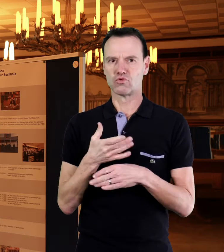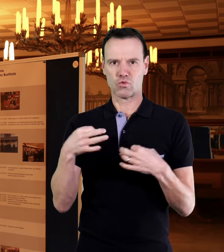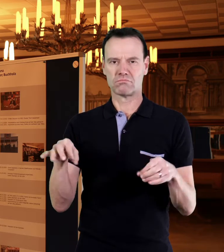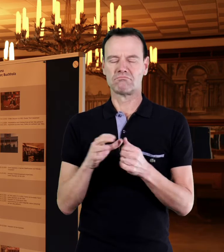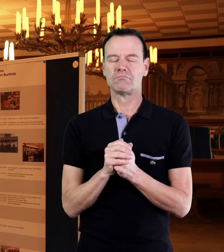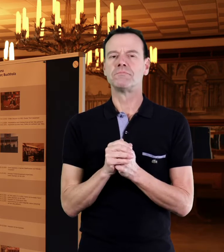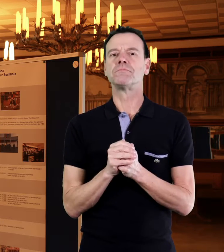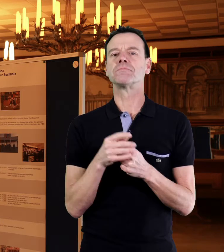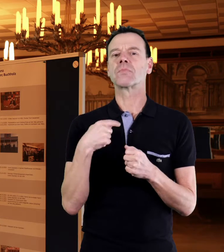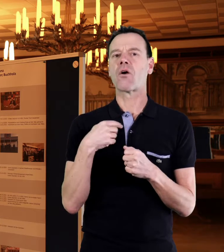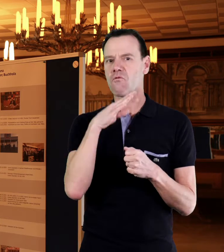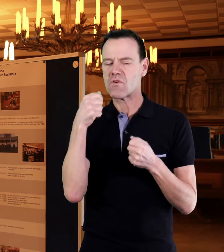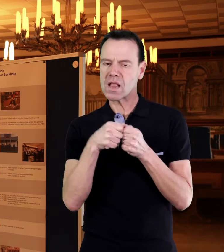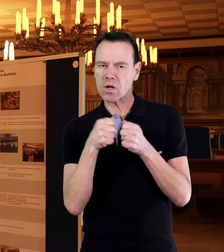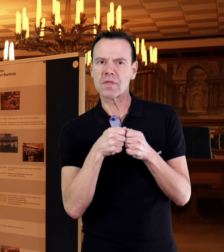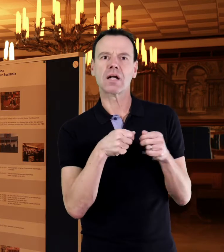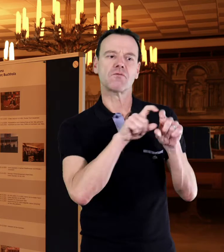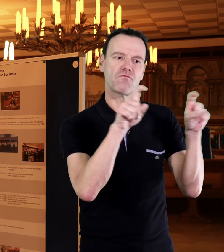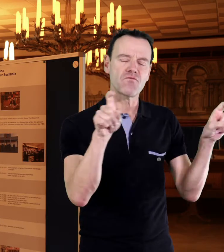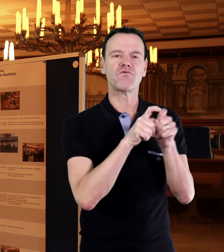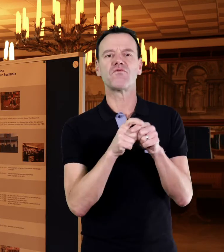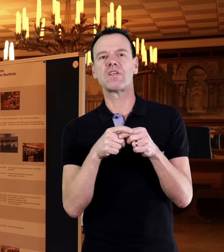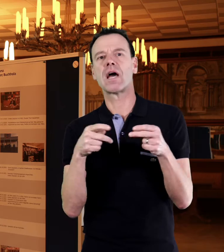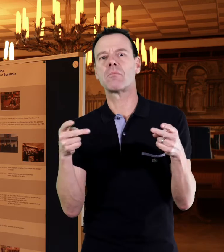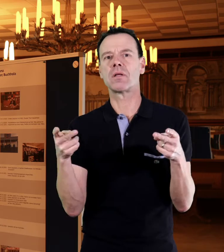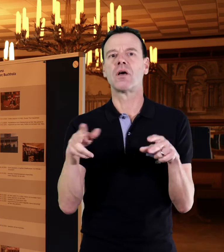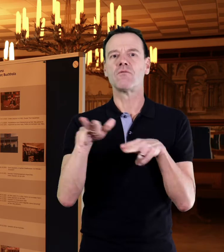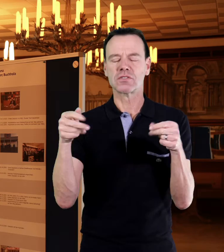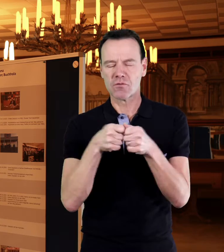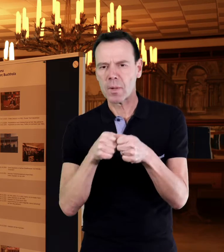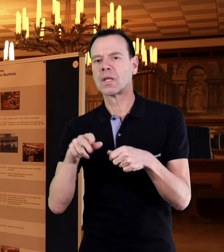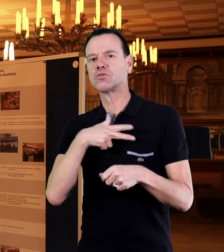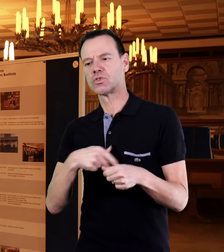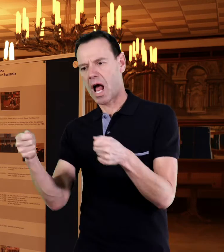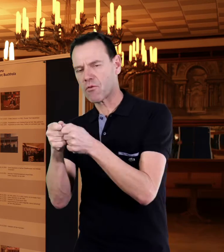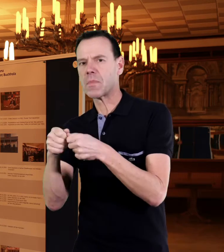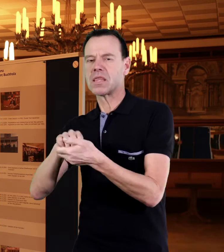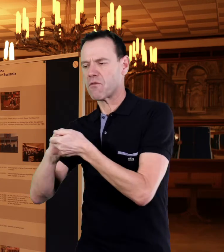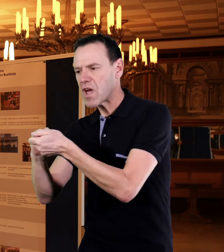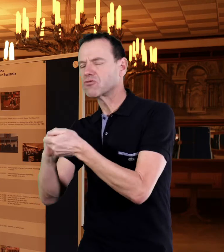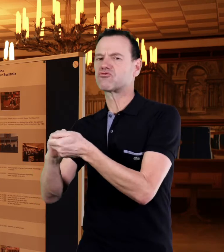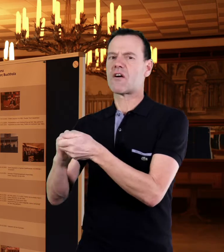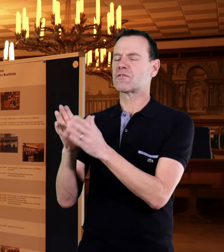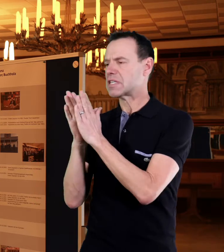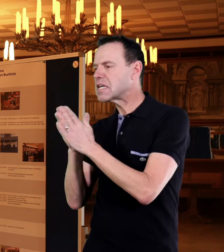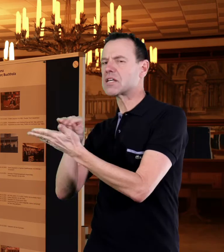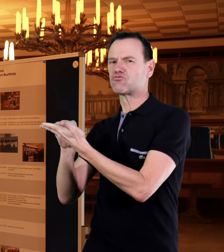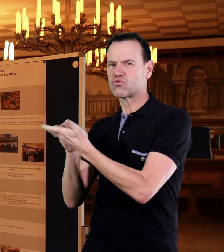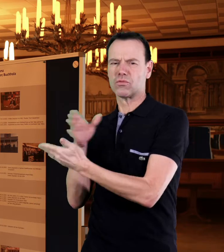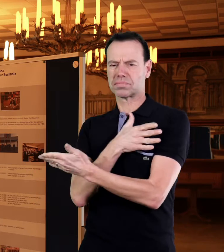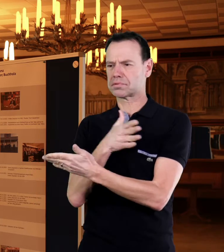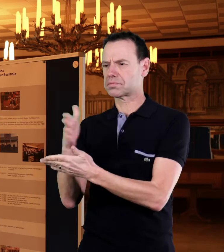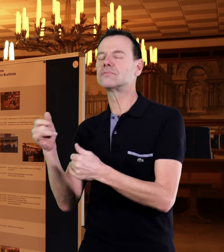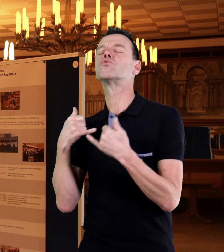habe Kontakte zu Unternehmen, Wirtschaftsverbänden, Bürgerinitiativen, zu Sozialverbänden, Gewerkschaften, Kirchen, Schulen